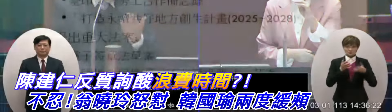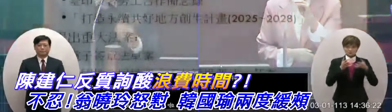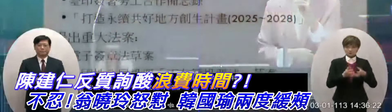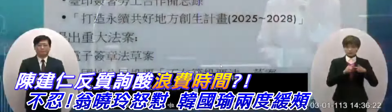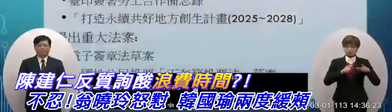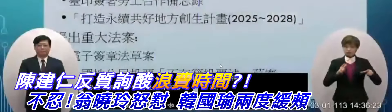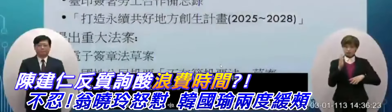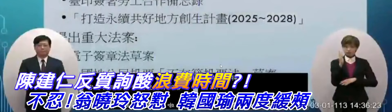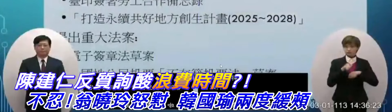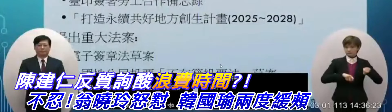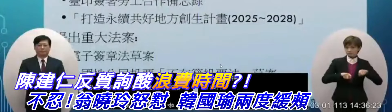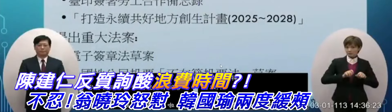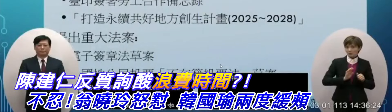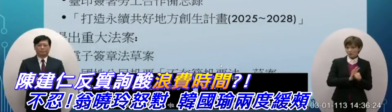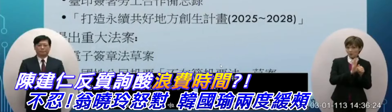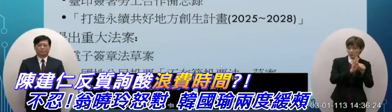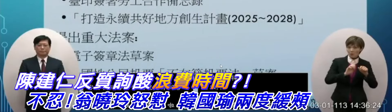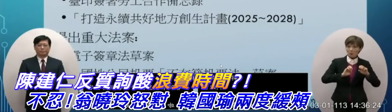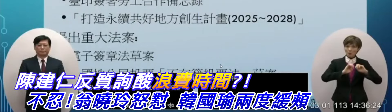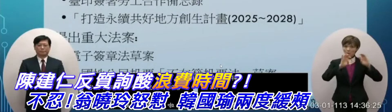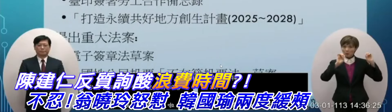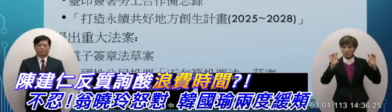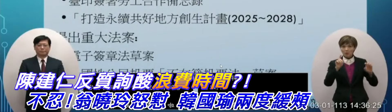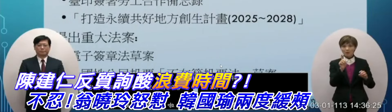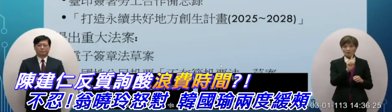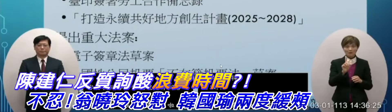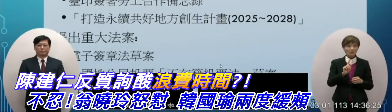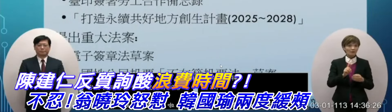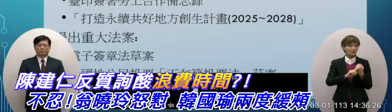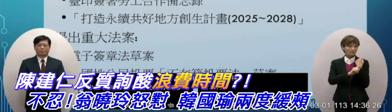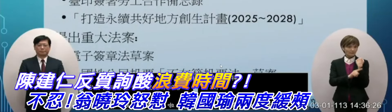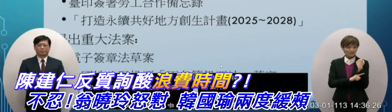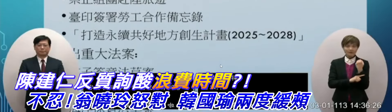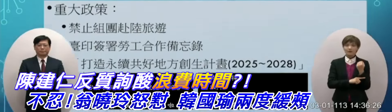政策的推动以及法案。